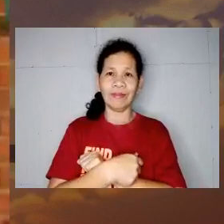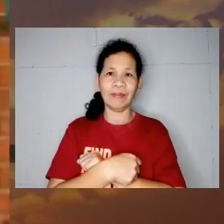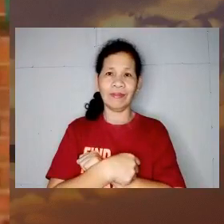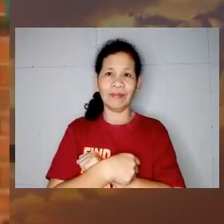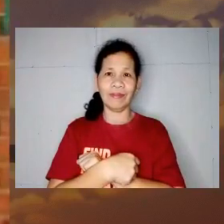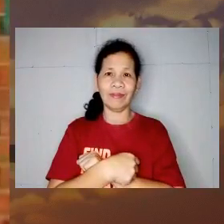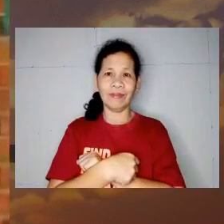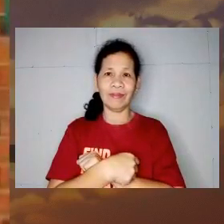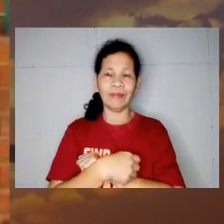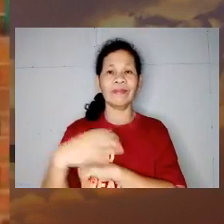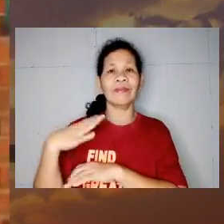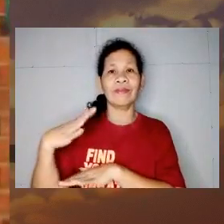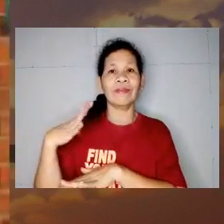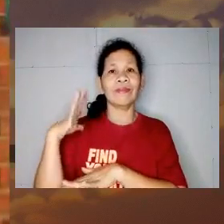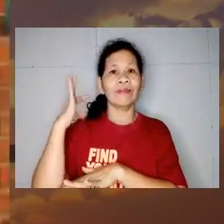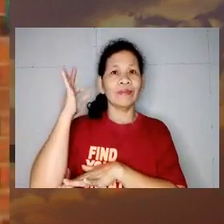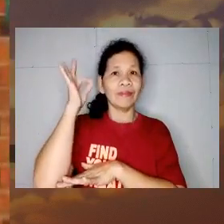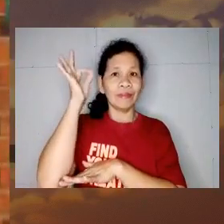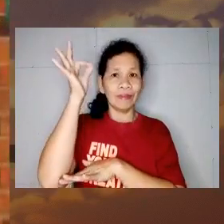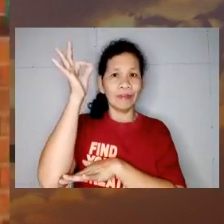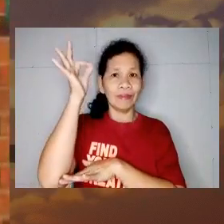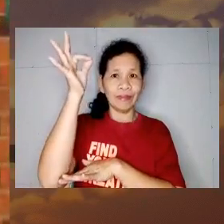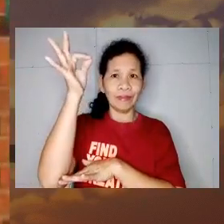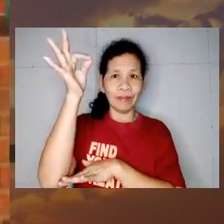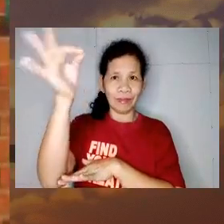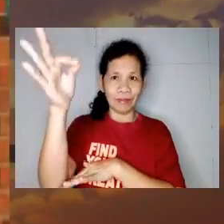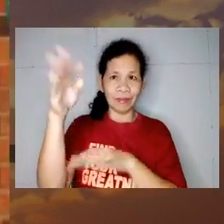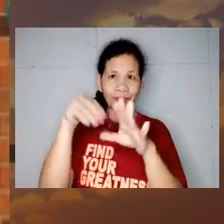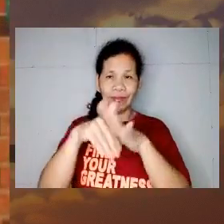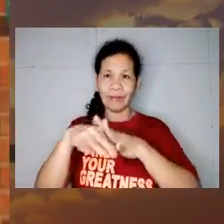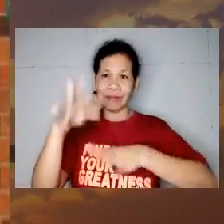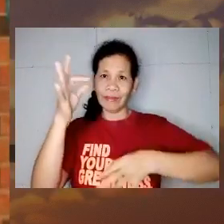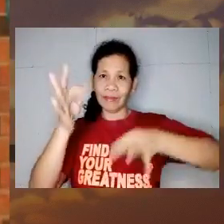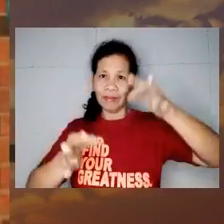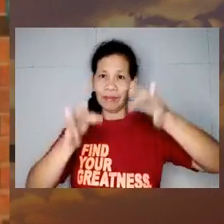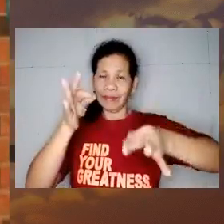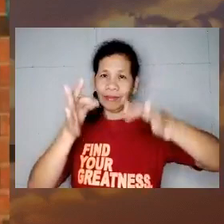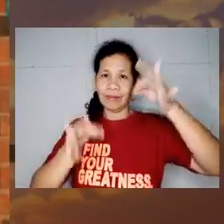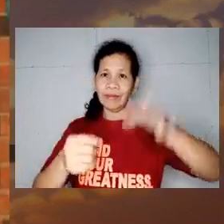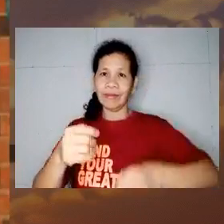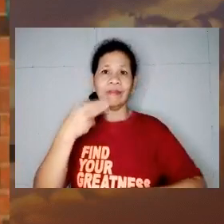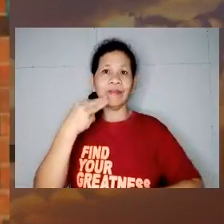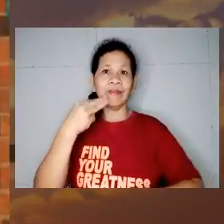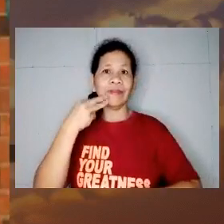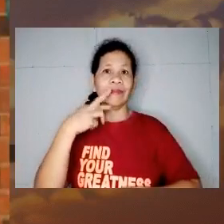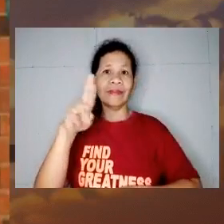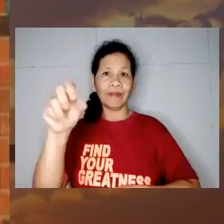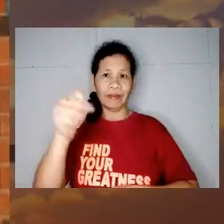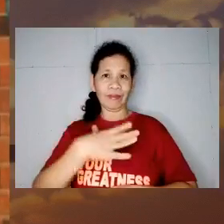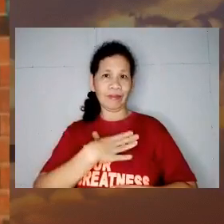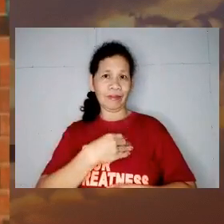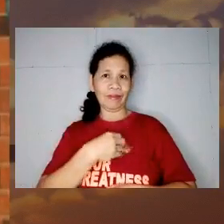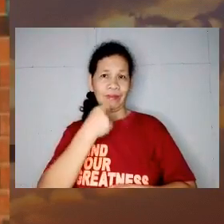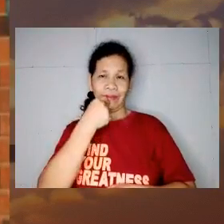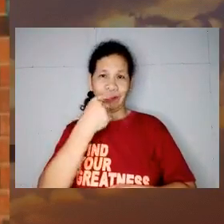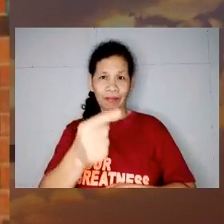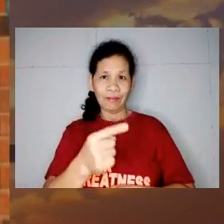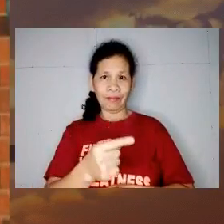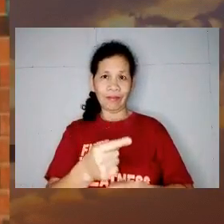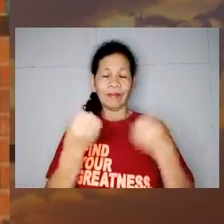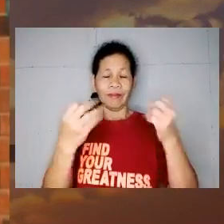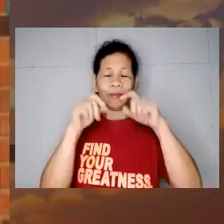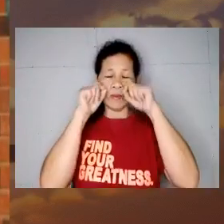araw, sa panahon ng hukuman, ang sabi ni Ellen White, marami ang